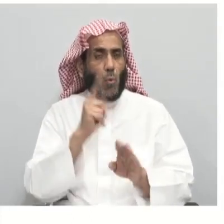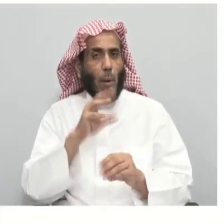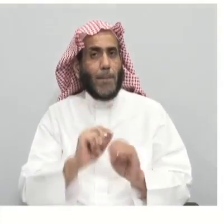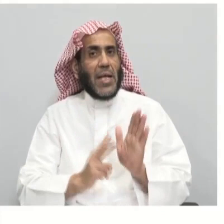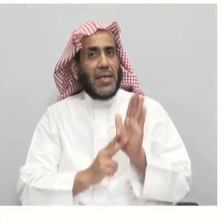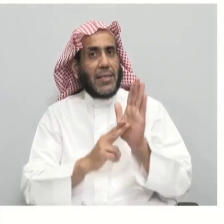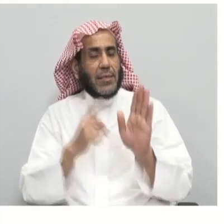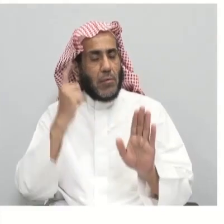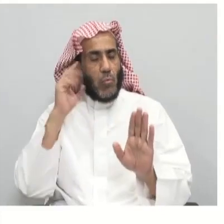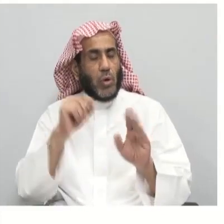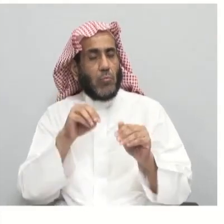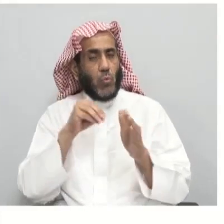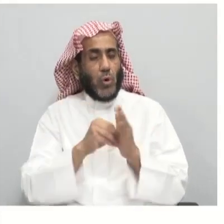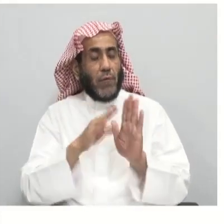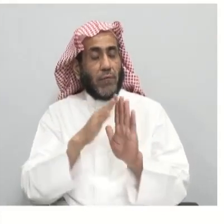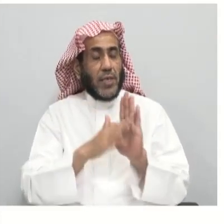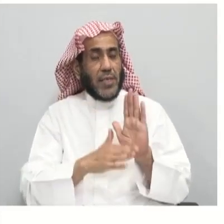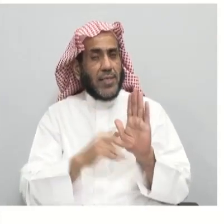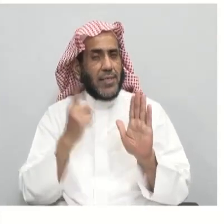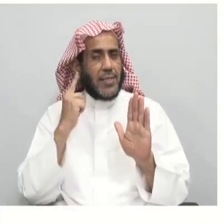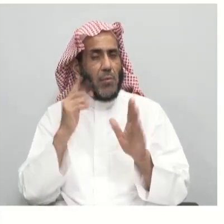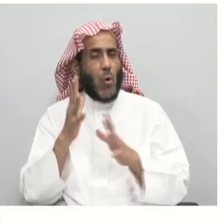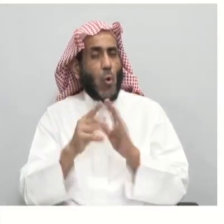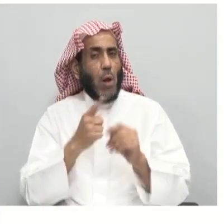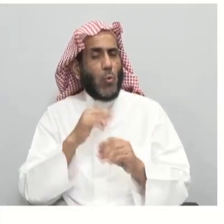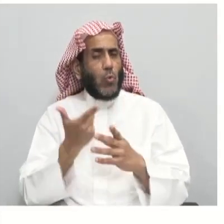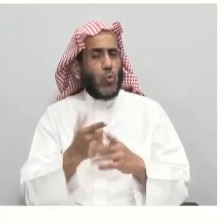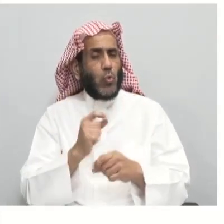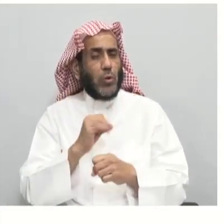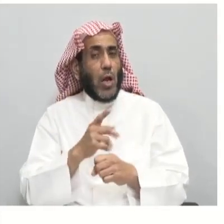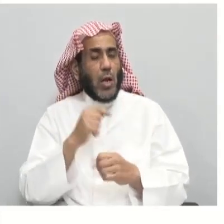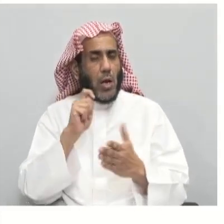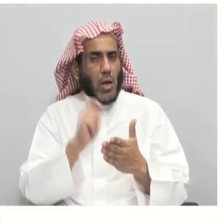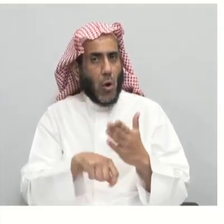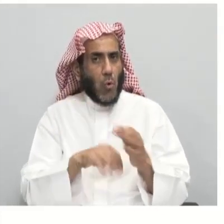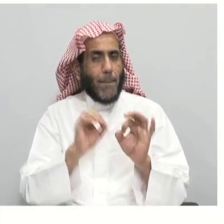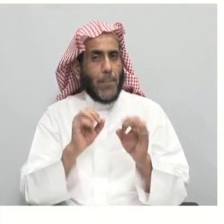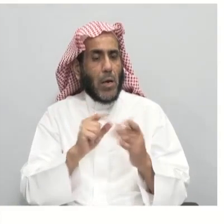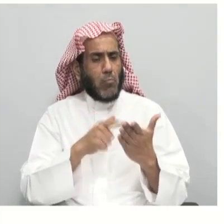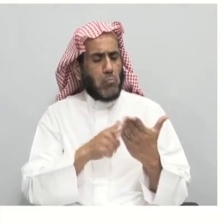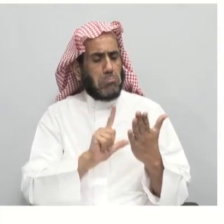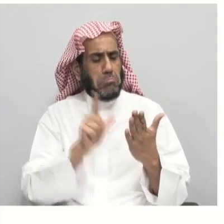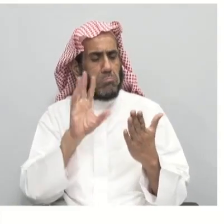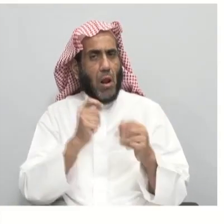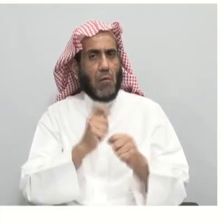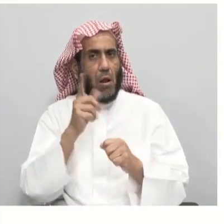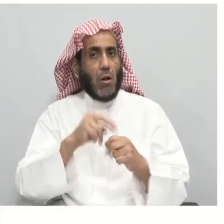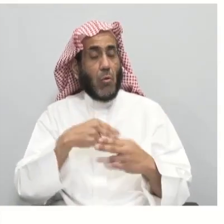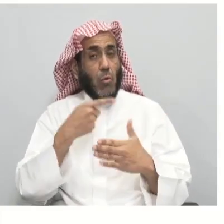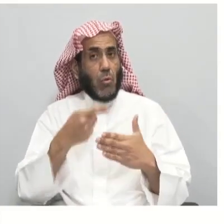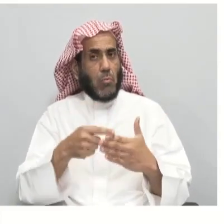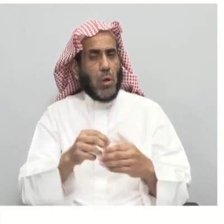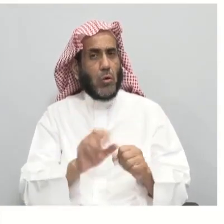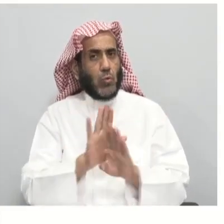بادله مقنعه اذا هنا في نص الاستماع المطلوب ان نحكم على صحه الافكار ثم